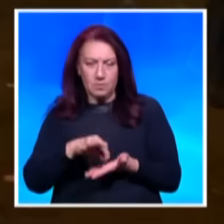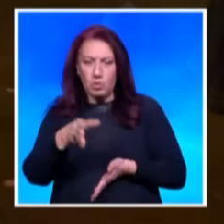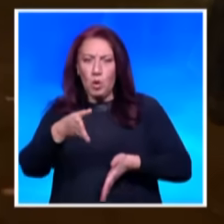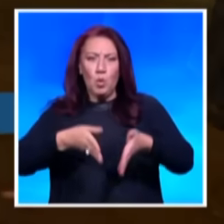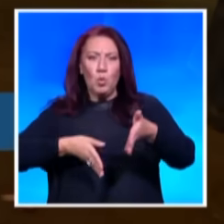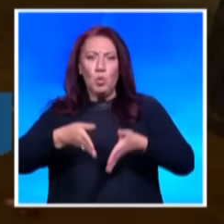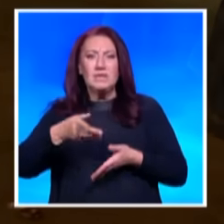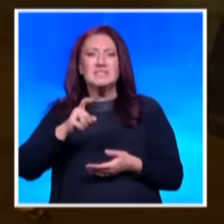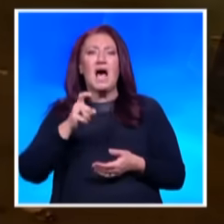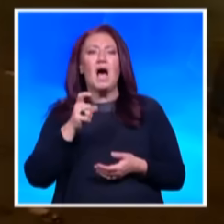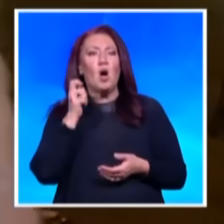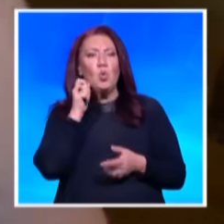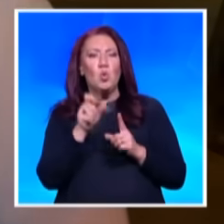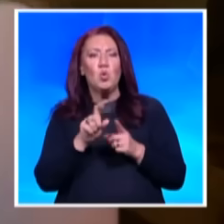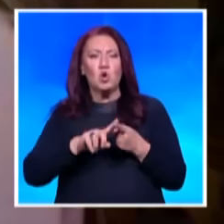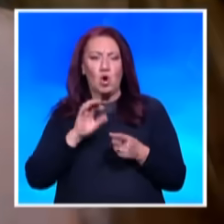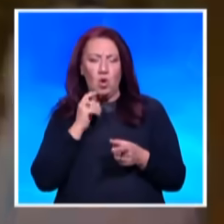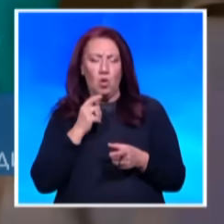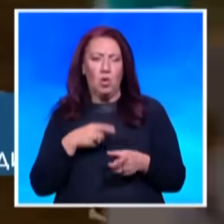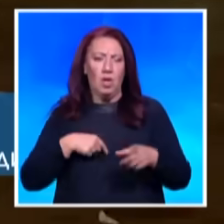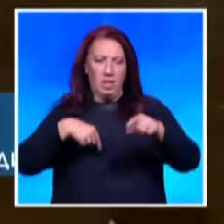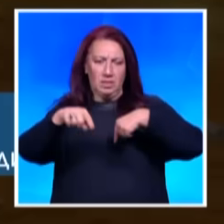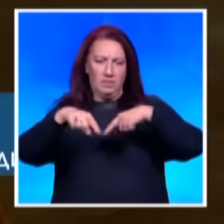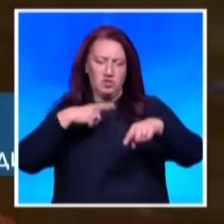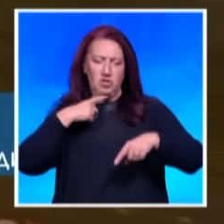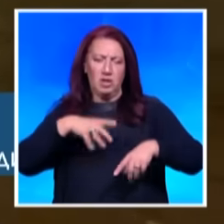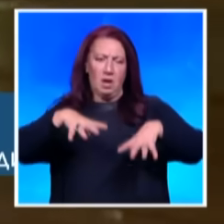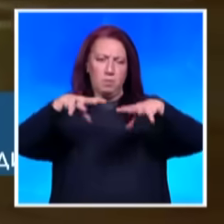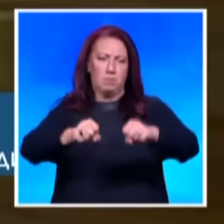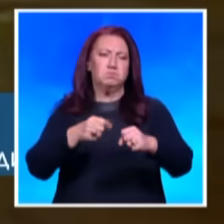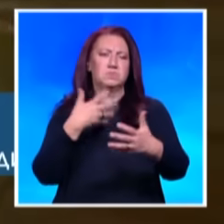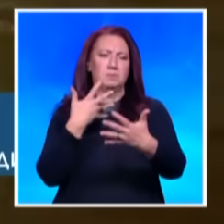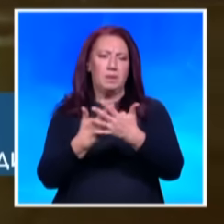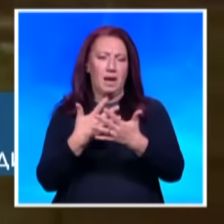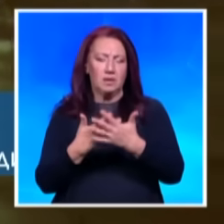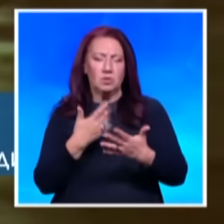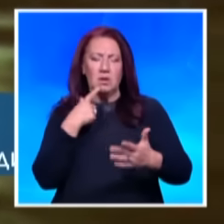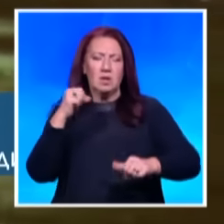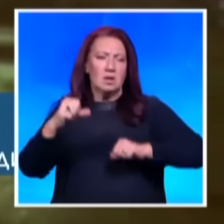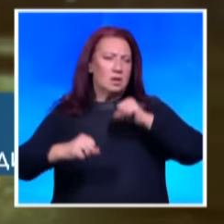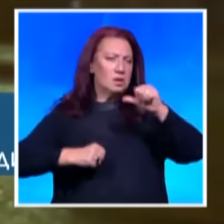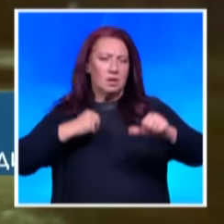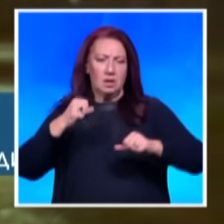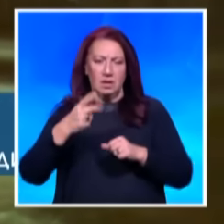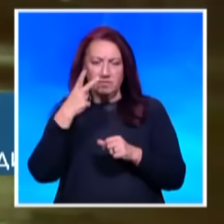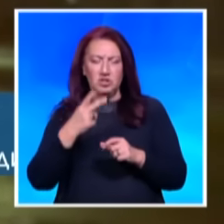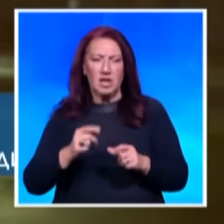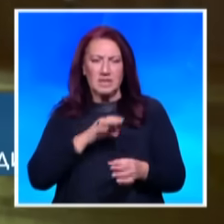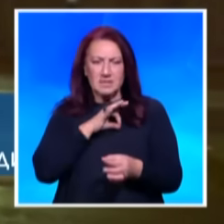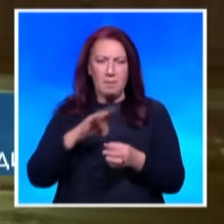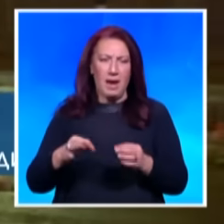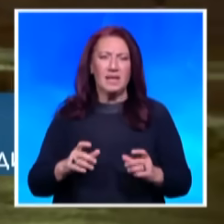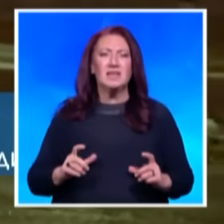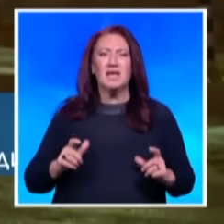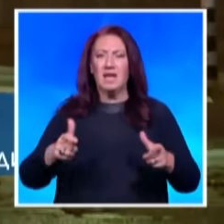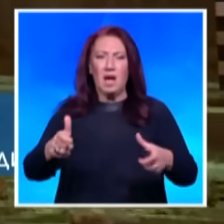блокирано от няколко часа. Изключително много можем да кажем, че ескалира напрежението тук. Това, което виждате всъщност, са кофите. Запалените кофи за